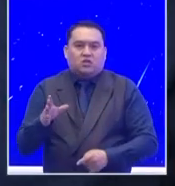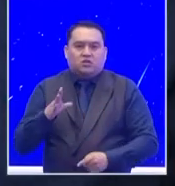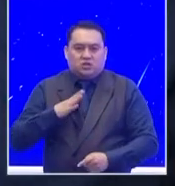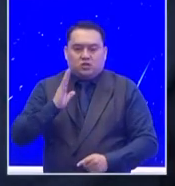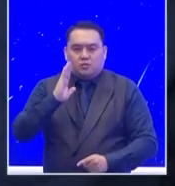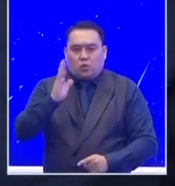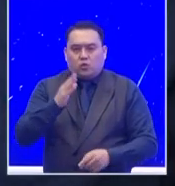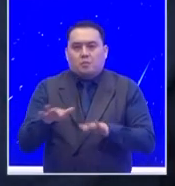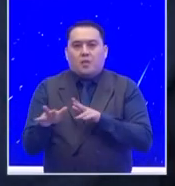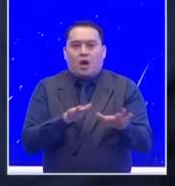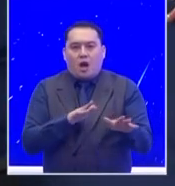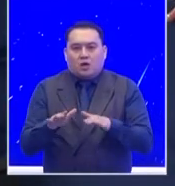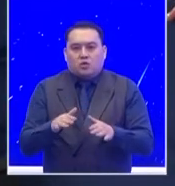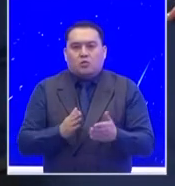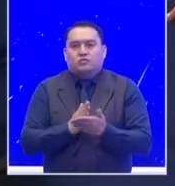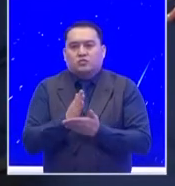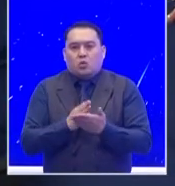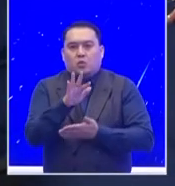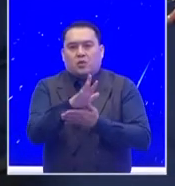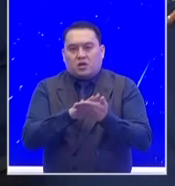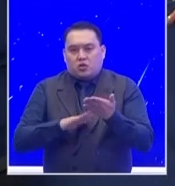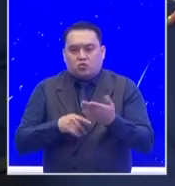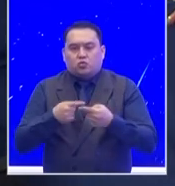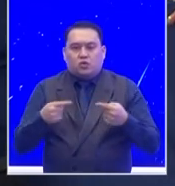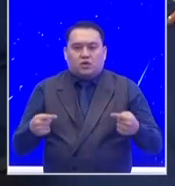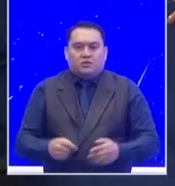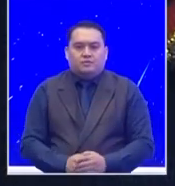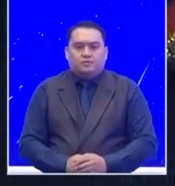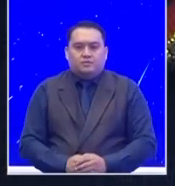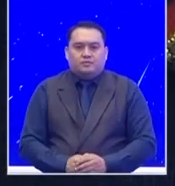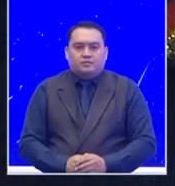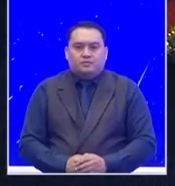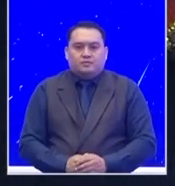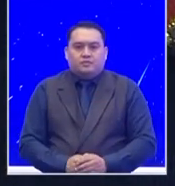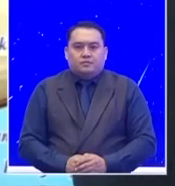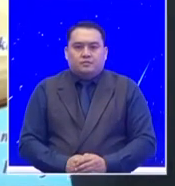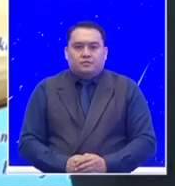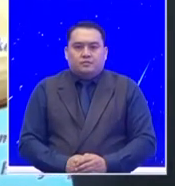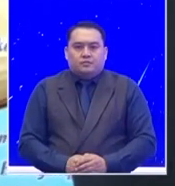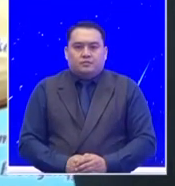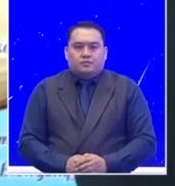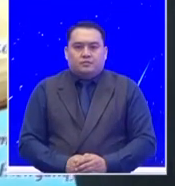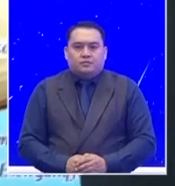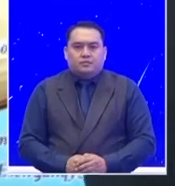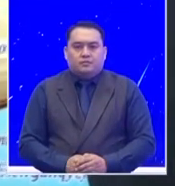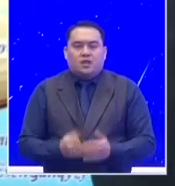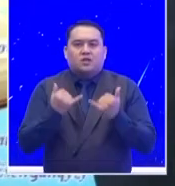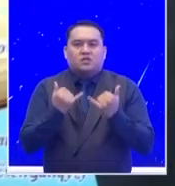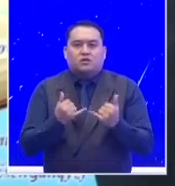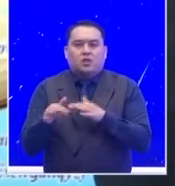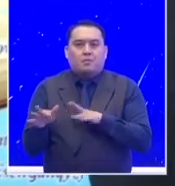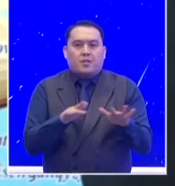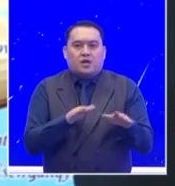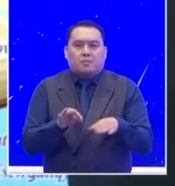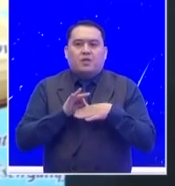сократится. Подобные мероприятия получат свое продолжение и в последующем. Сегодняшнее мероприятие